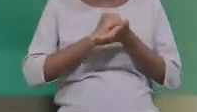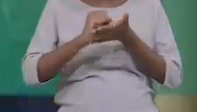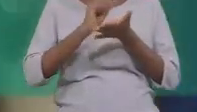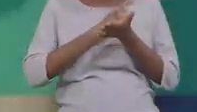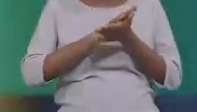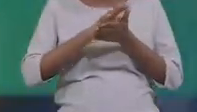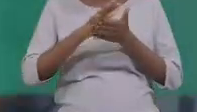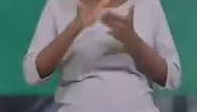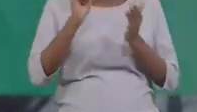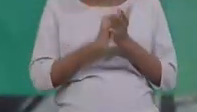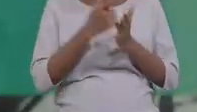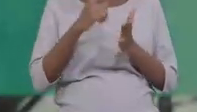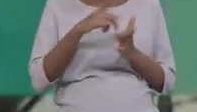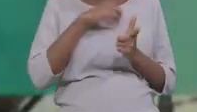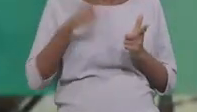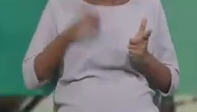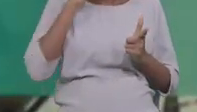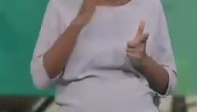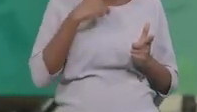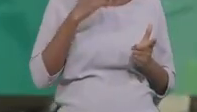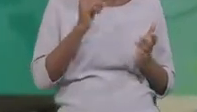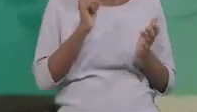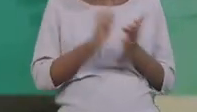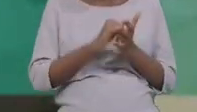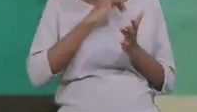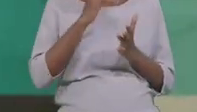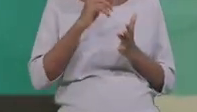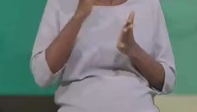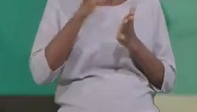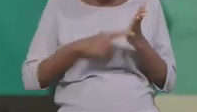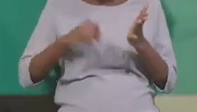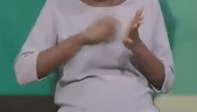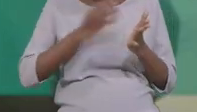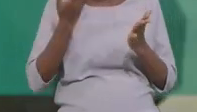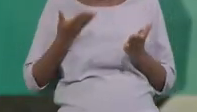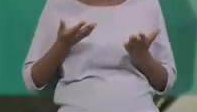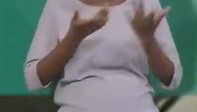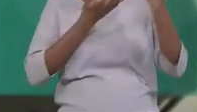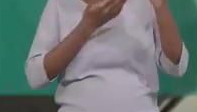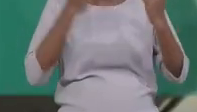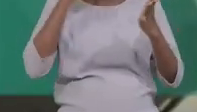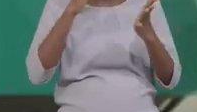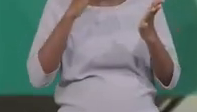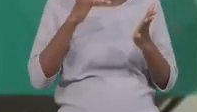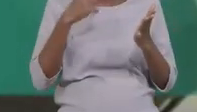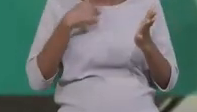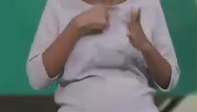la sanctification? Et Dieu dira, c'est ce que j'attendais.